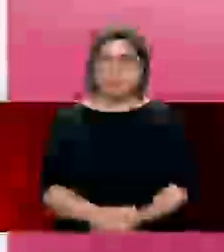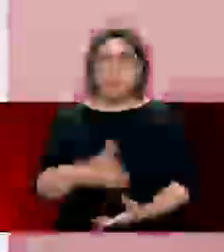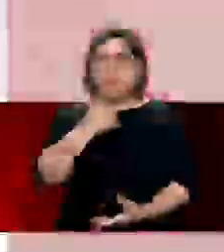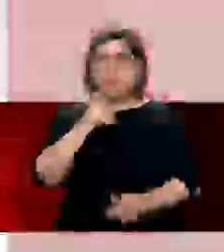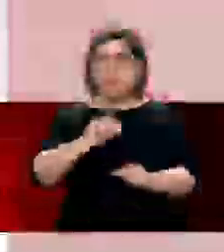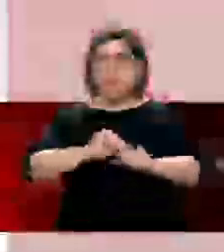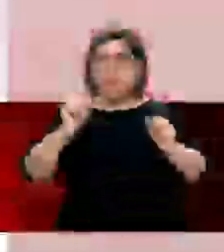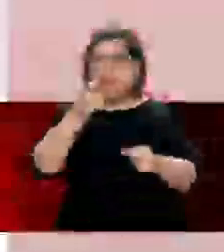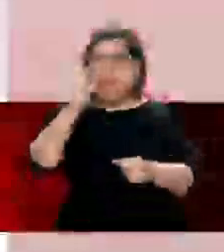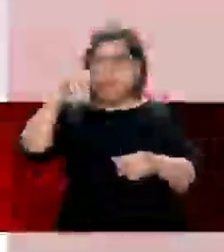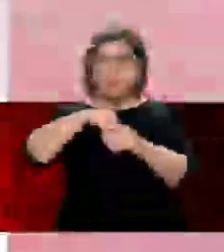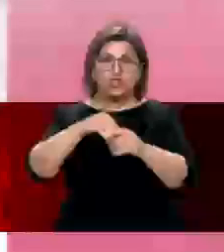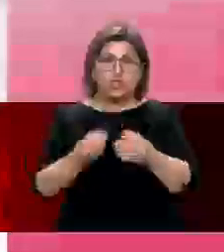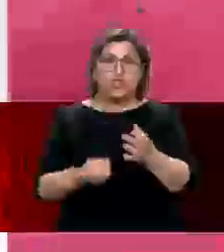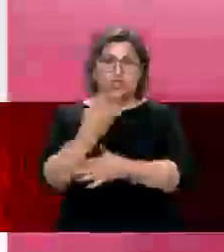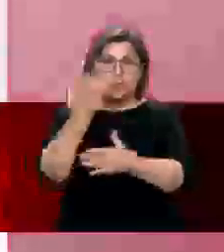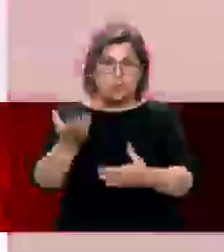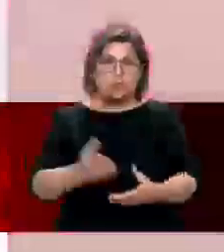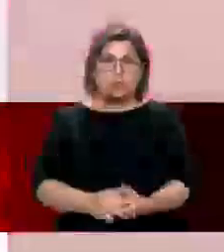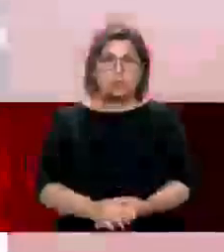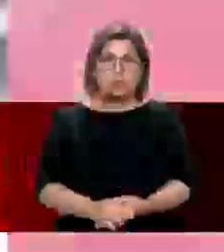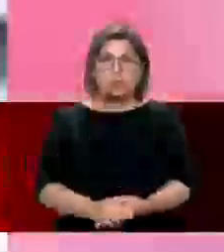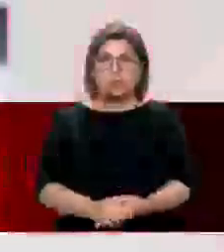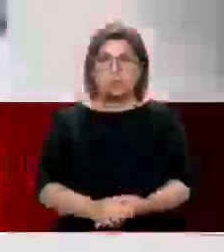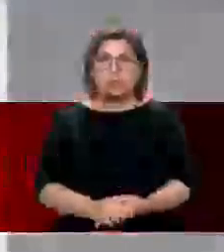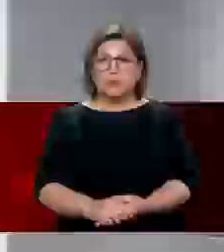Benzer bir patlama Ankara'da da yaşandı.